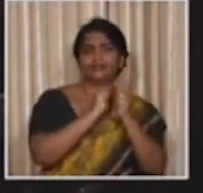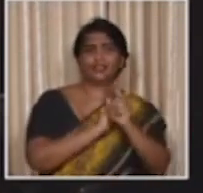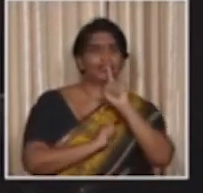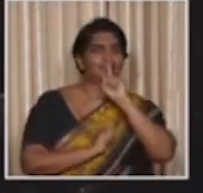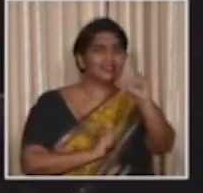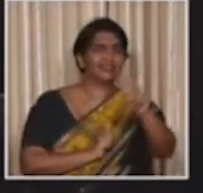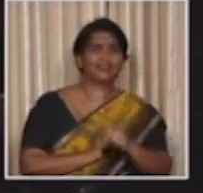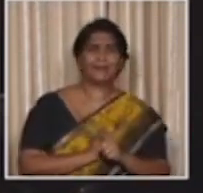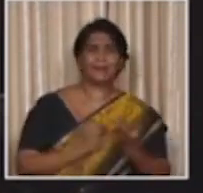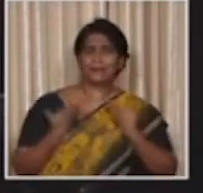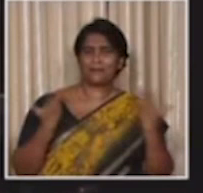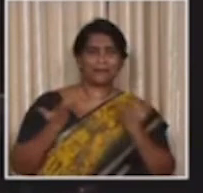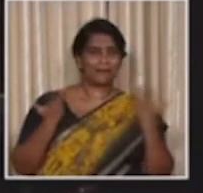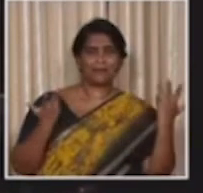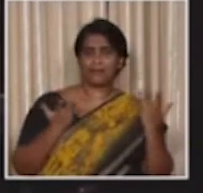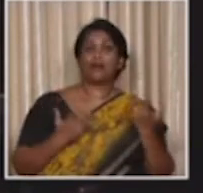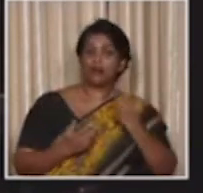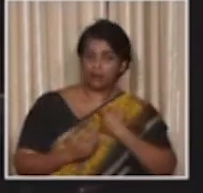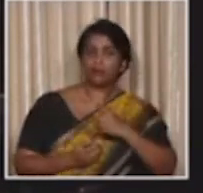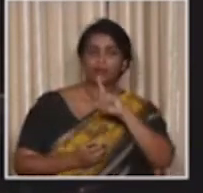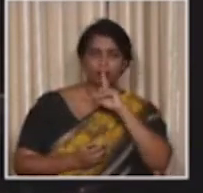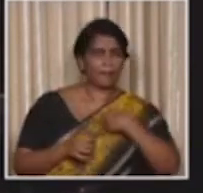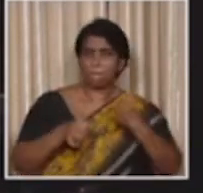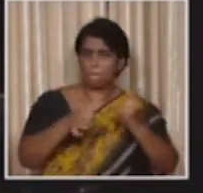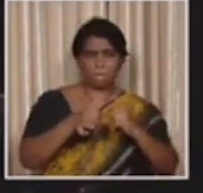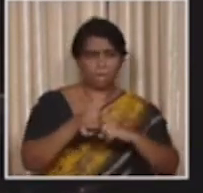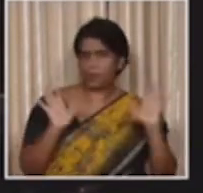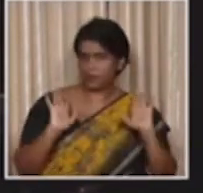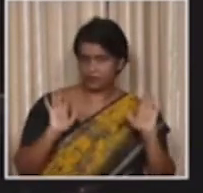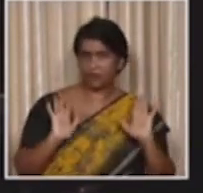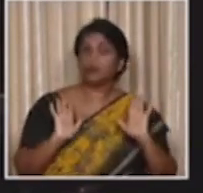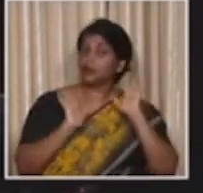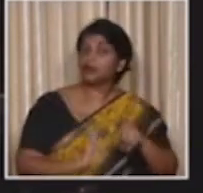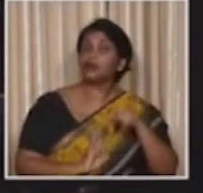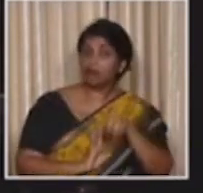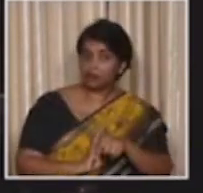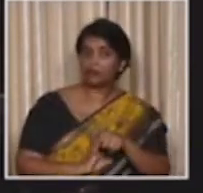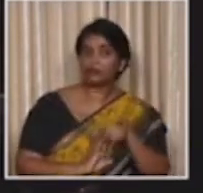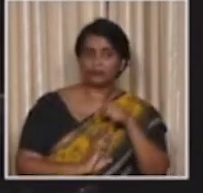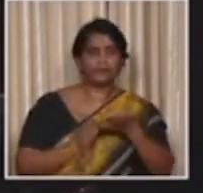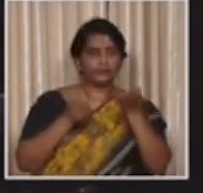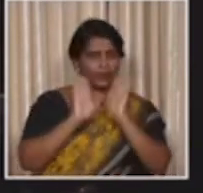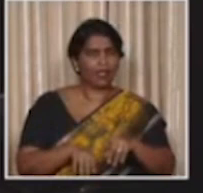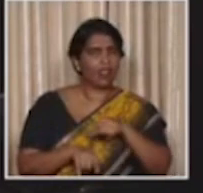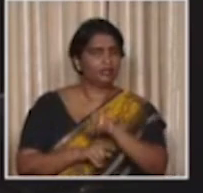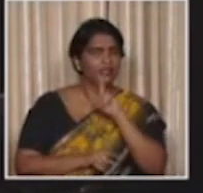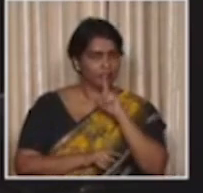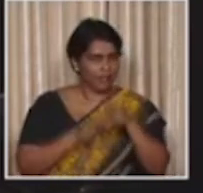කියලා එහෙම ගෙහෙන්න බෑ. ඒ නිසා අපි කියන්නේ අපිට ප්‍රශ්නයක් නැහැ ගරු කතානායකතුමා. මේක දාන්න, දැන් මේකේ අවසානේ දාලා